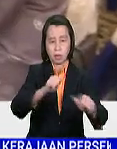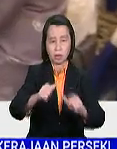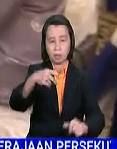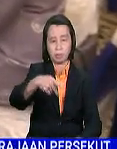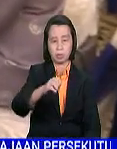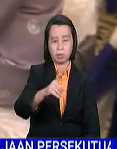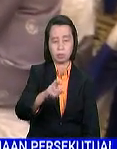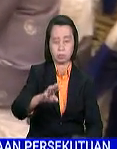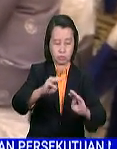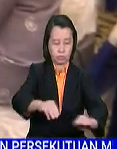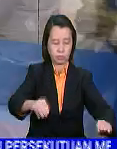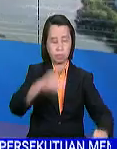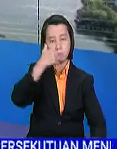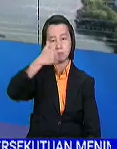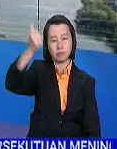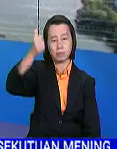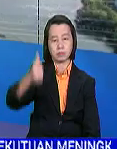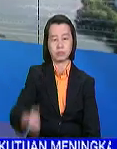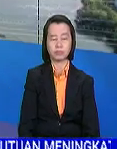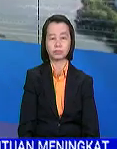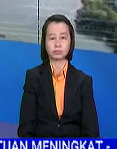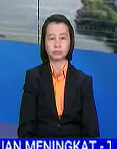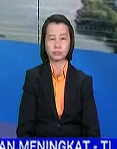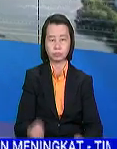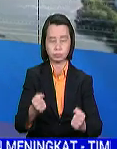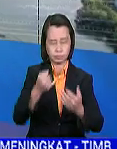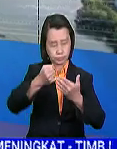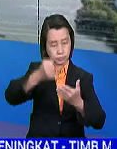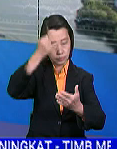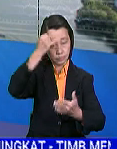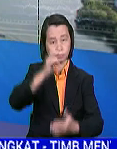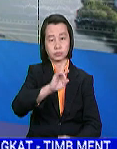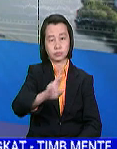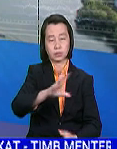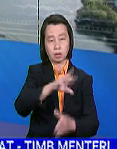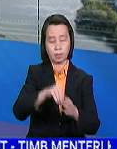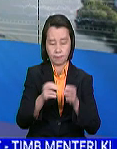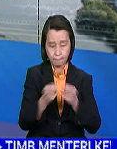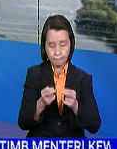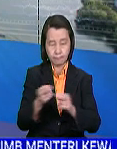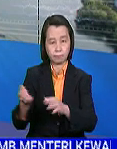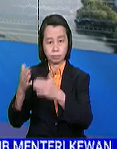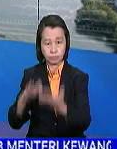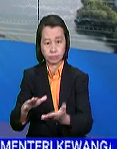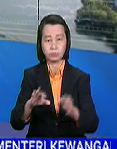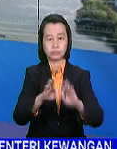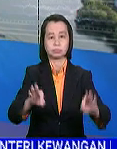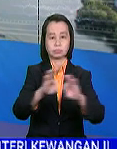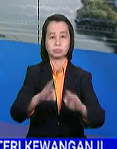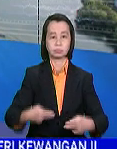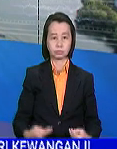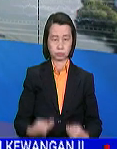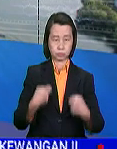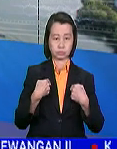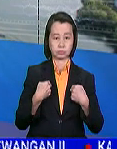DPR murid terbaik pemantauan ilmu agama termasuk aspek pengurus jenazah penting dalam